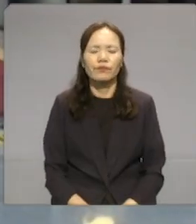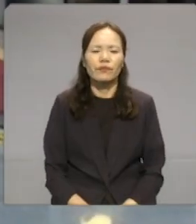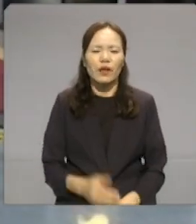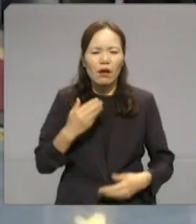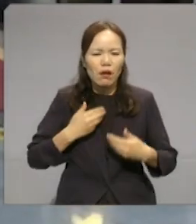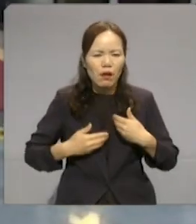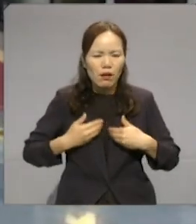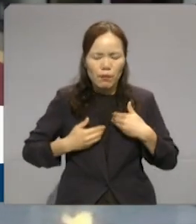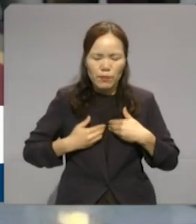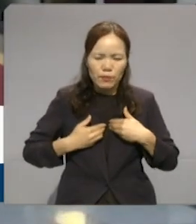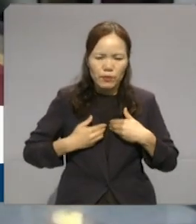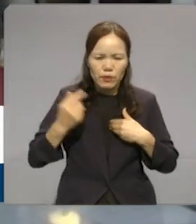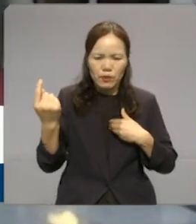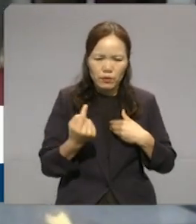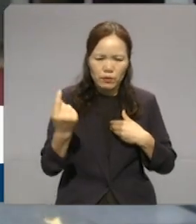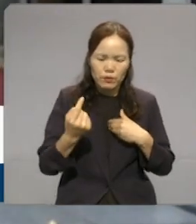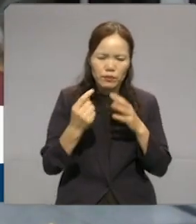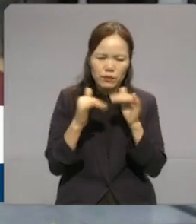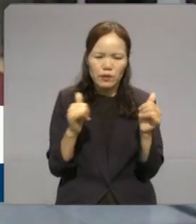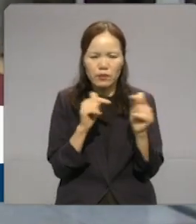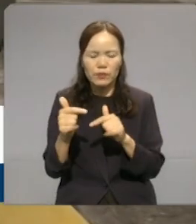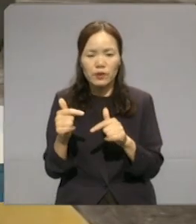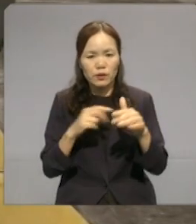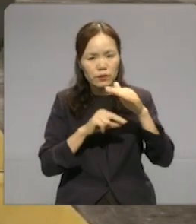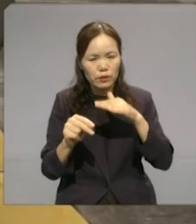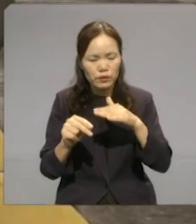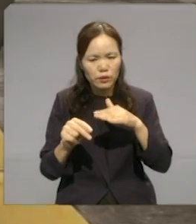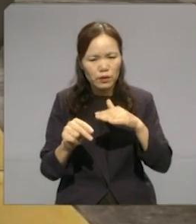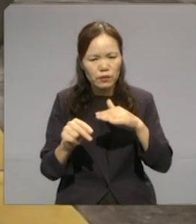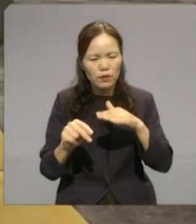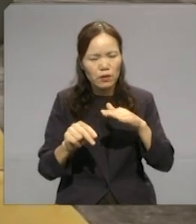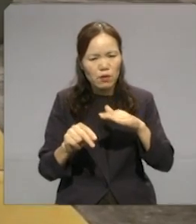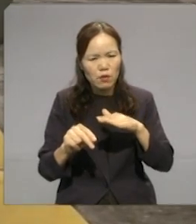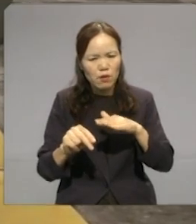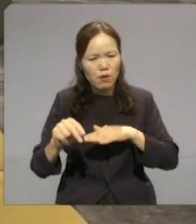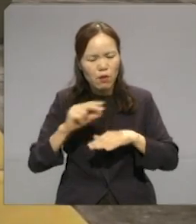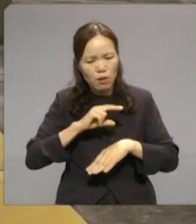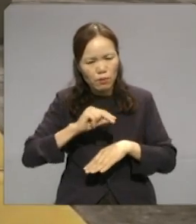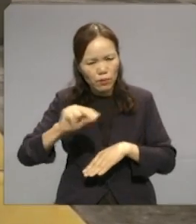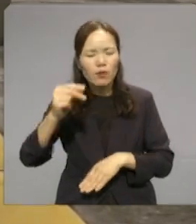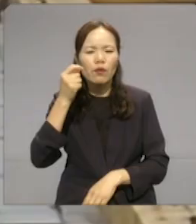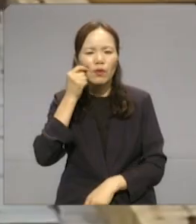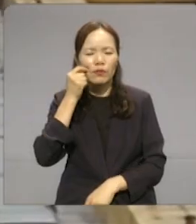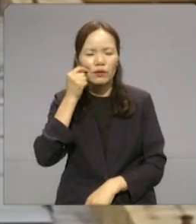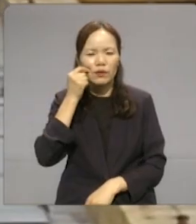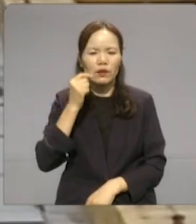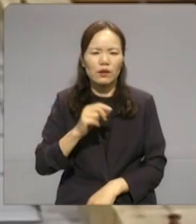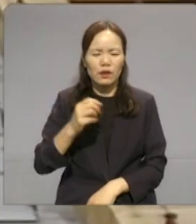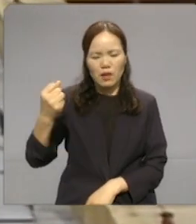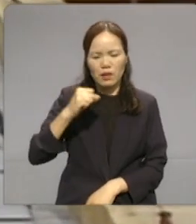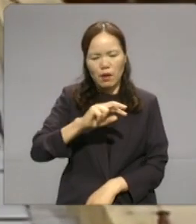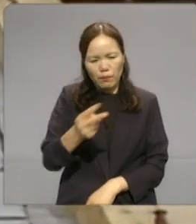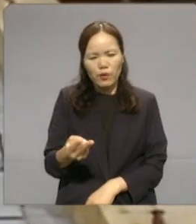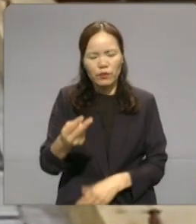바쁘게 발걸음을 옮기는 승객들. 선로에서 전동차가 꼼짝도 하지 않습니다. 동력 배난장치